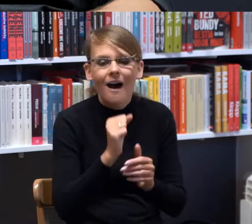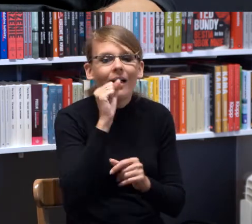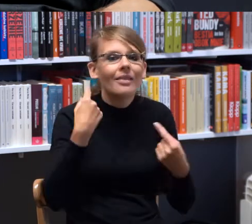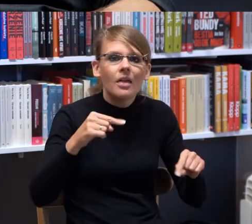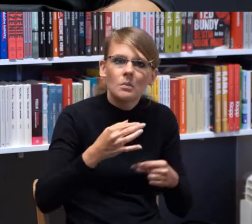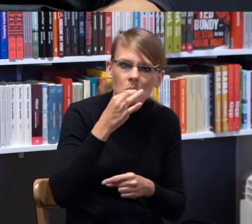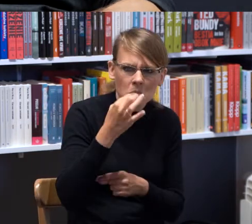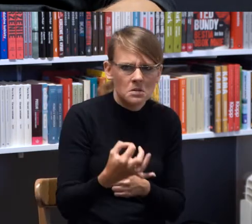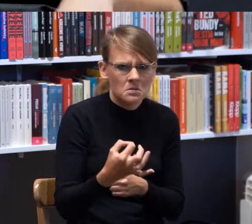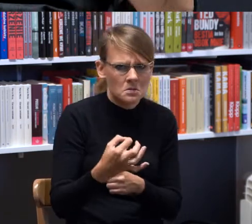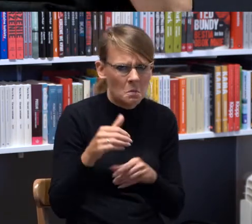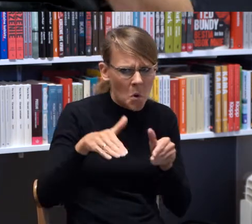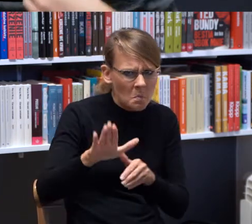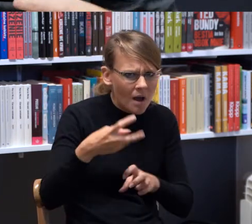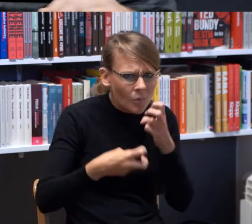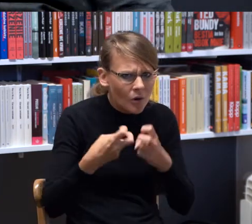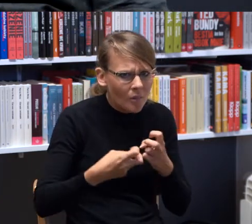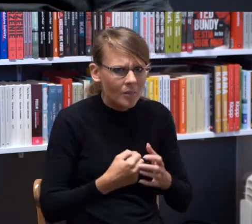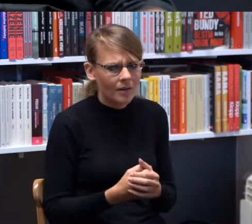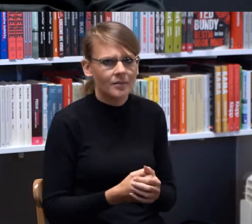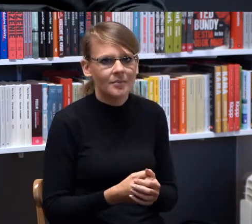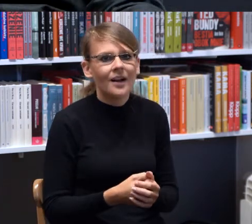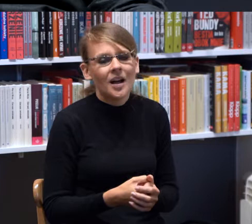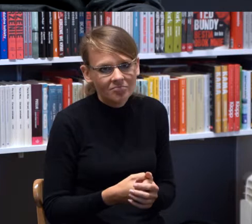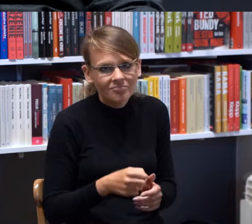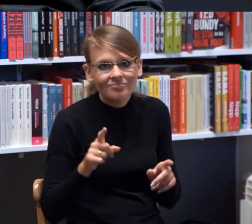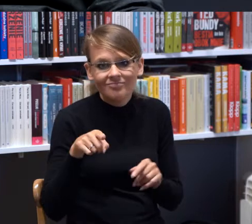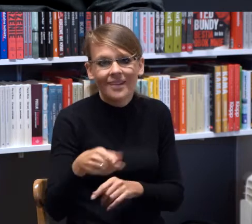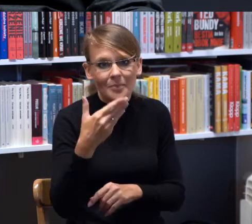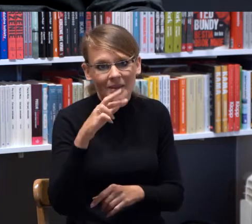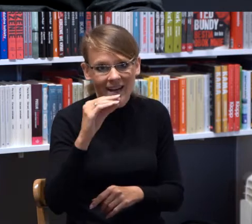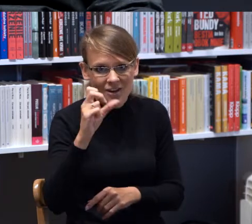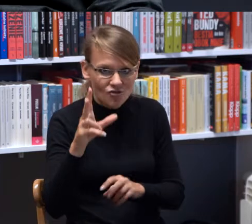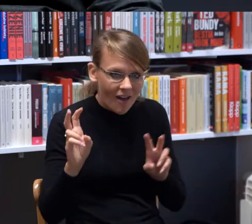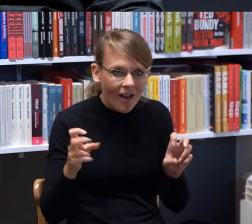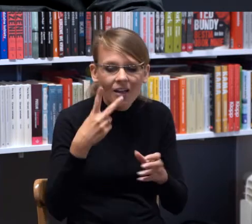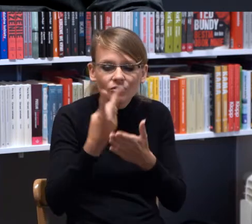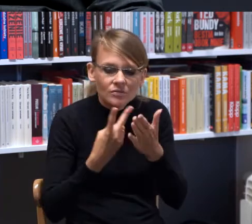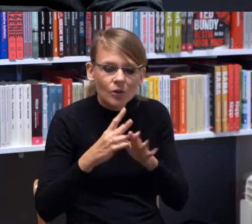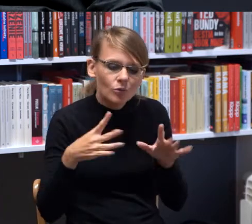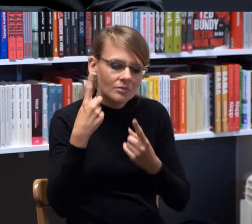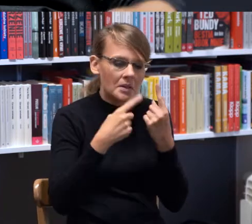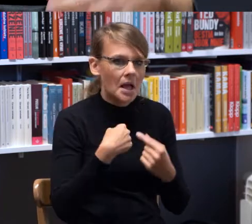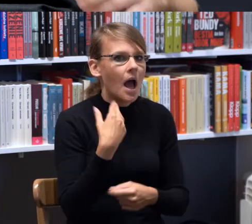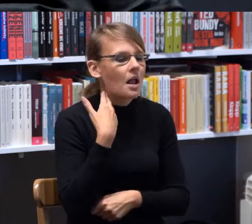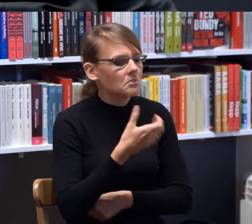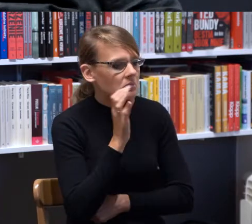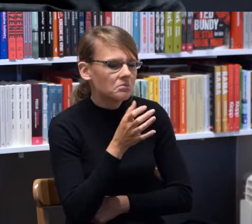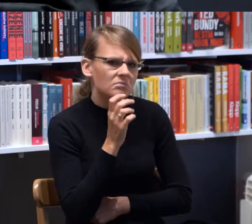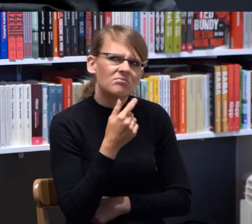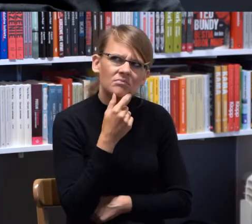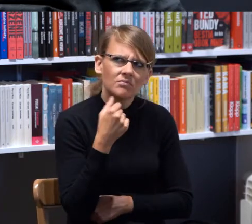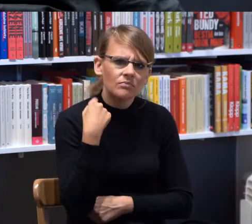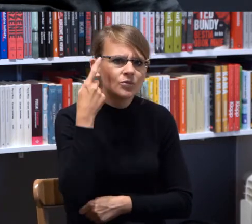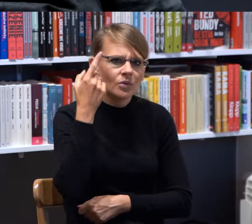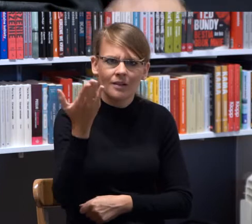nie? Czy to nie jest jakiś problem. Zresztą czytając Mireczkę dużo też myślałem o własnym spożywaniu alkoholu i sobie przypomniałem, że